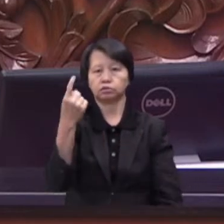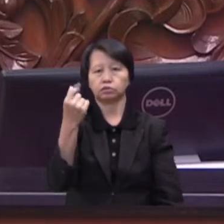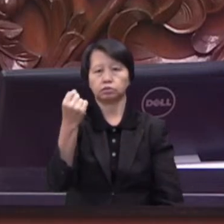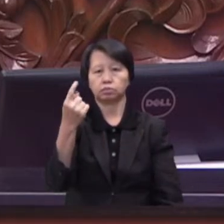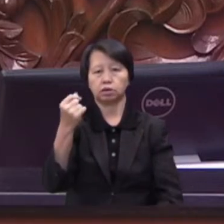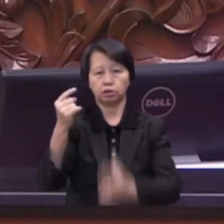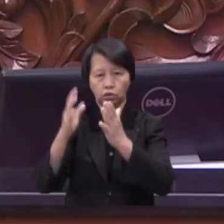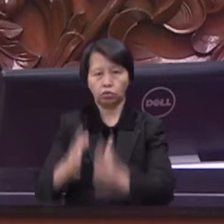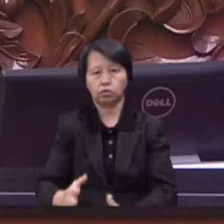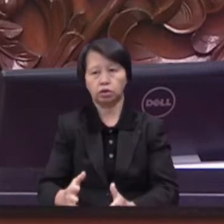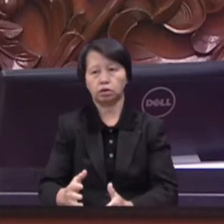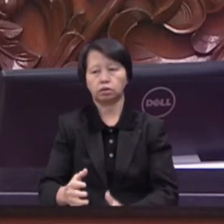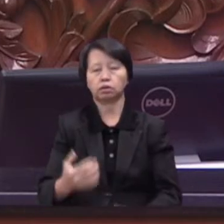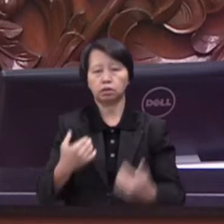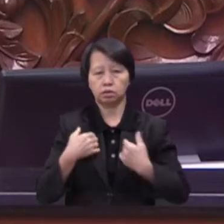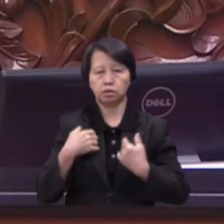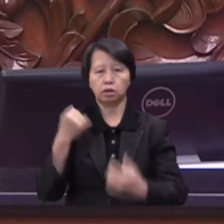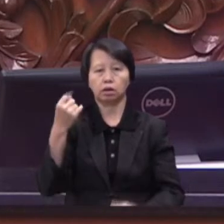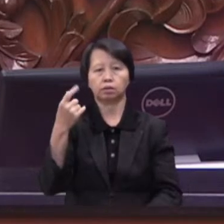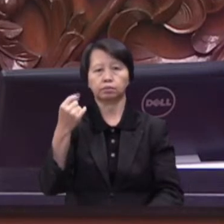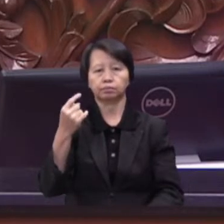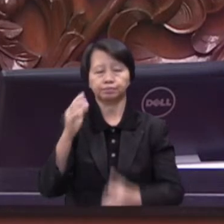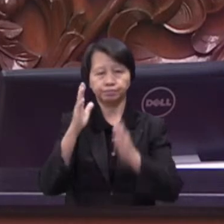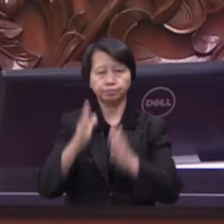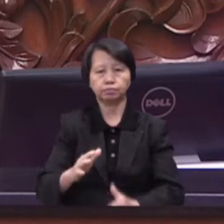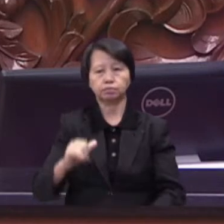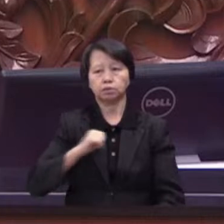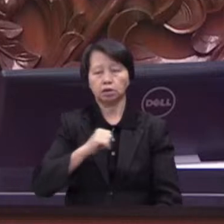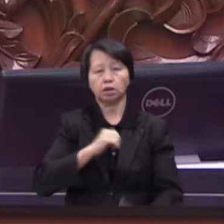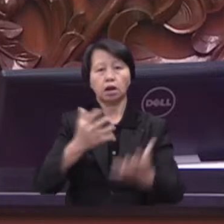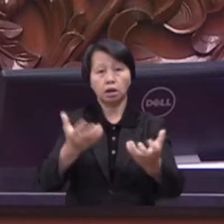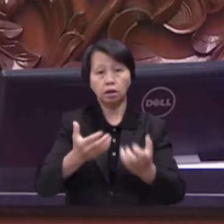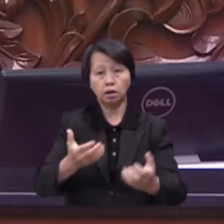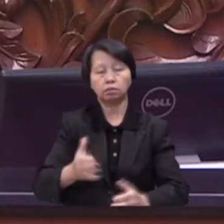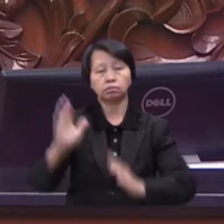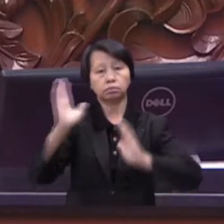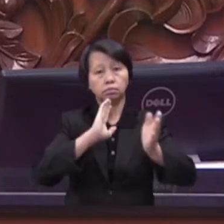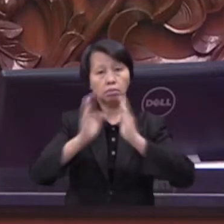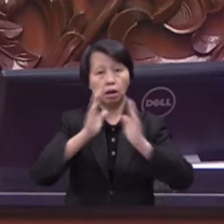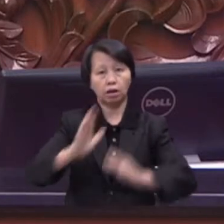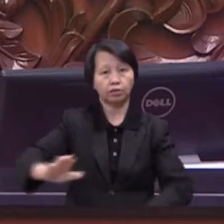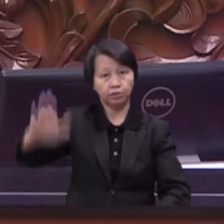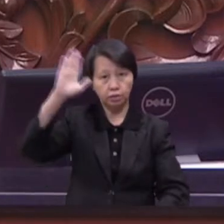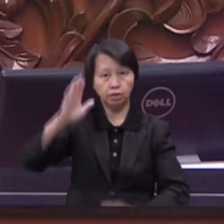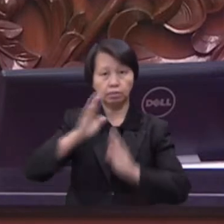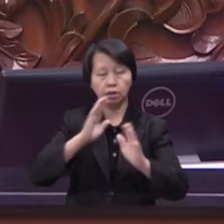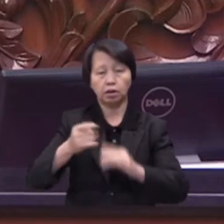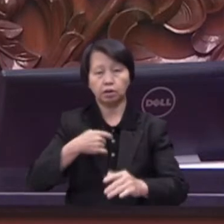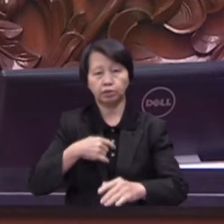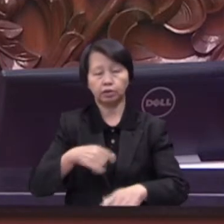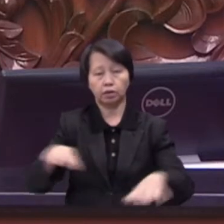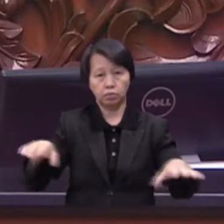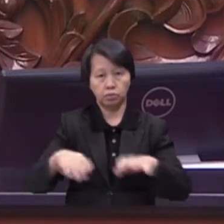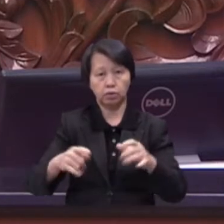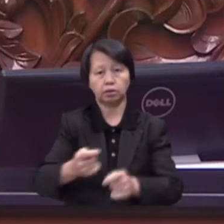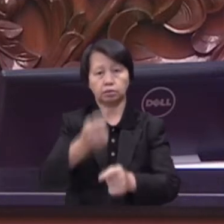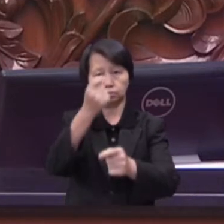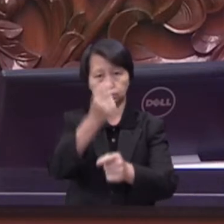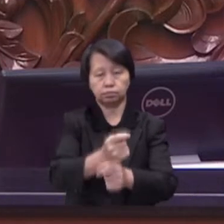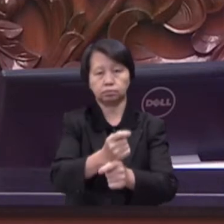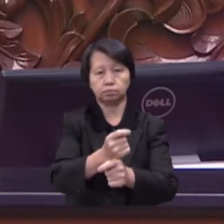orang ahli yang hendak membahas maka saya membuat ketatapan